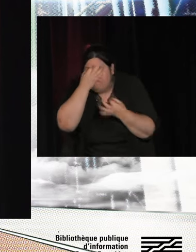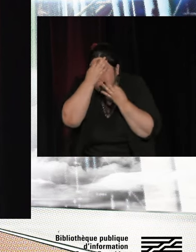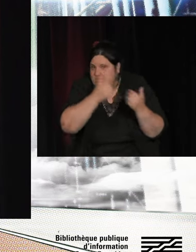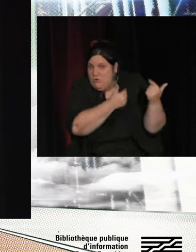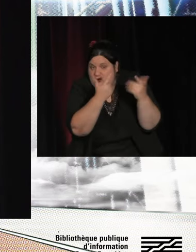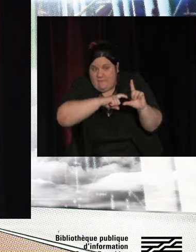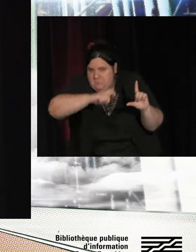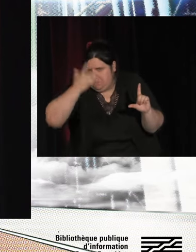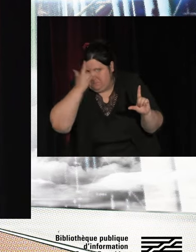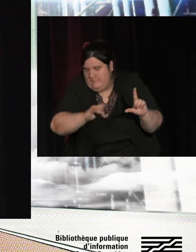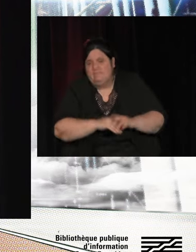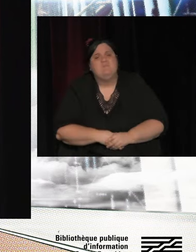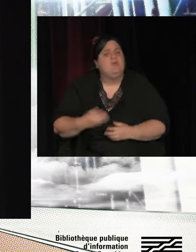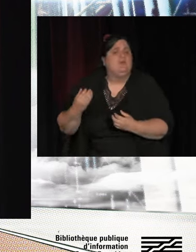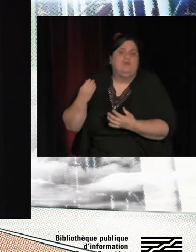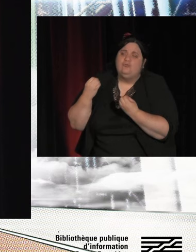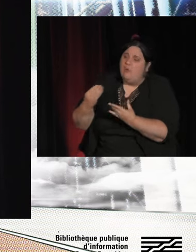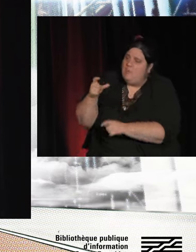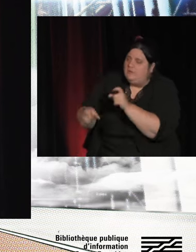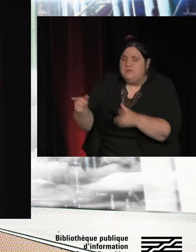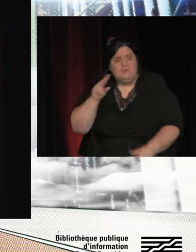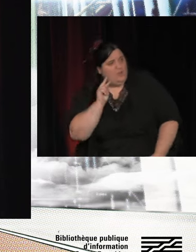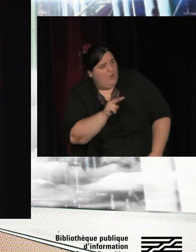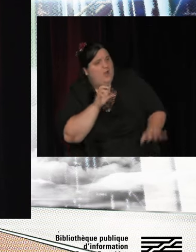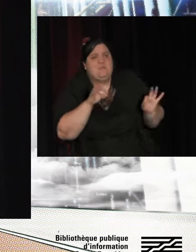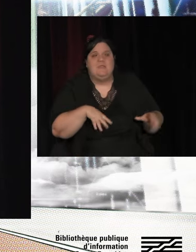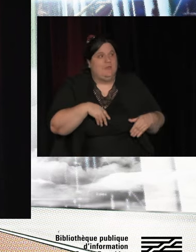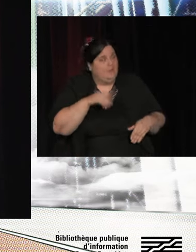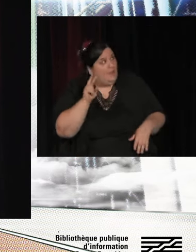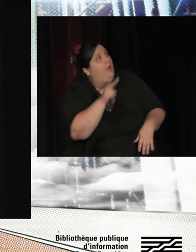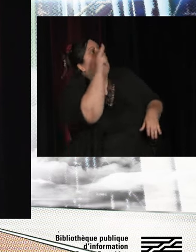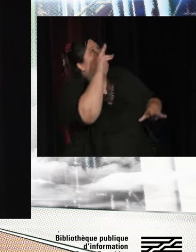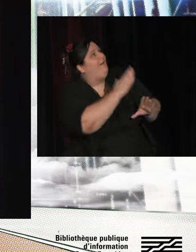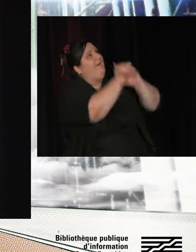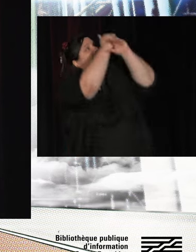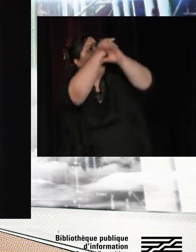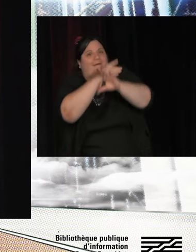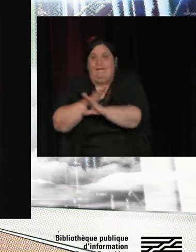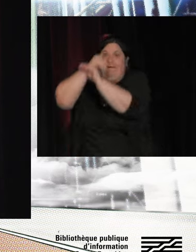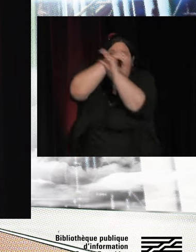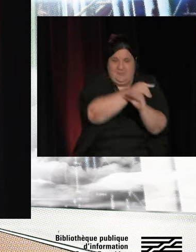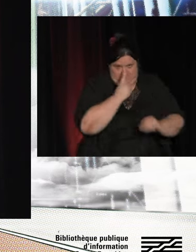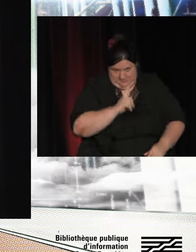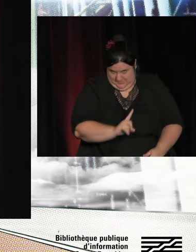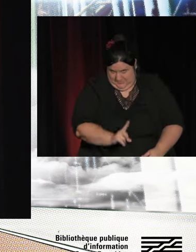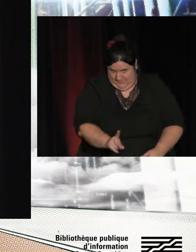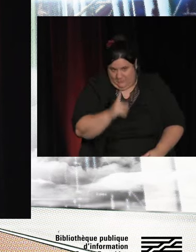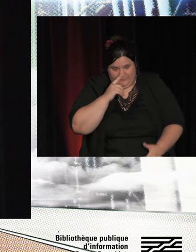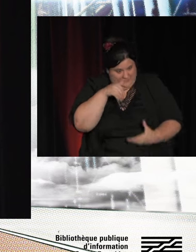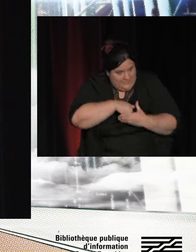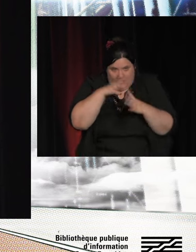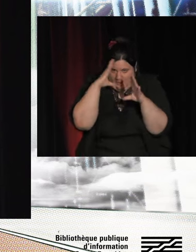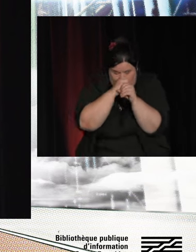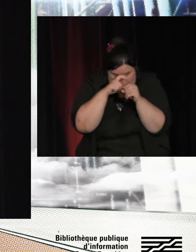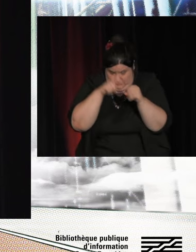y a beaucoup de clichés sur le trouble de l'attention. On pense que c'est des gens qui sont un peu des écureuils et qui font « Oh, un papillon !» et qui partent faire d'autres trucs. Ce n'est pas du tout ça. C'est une dérégulation de